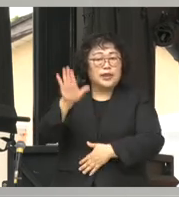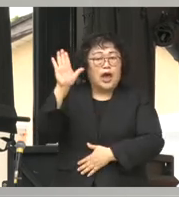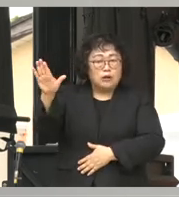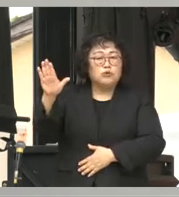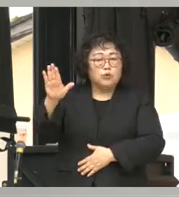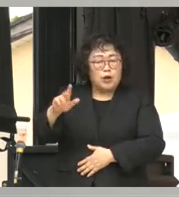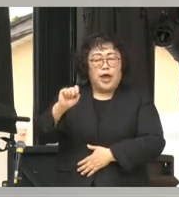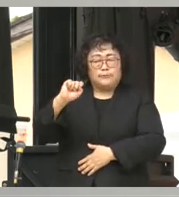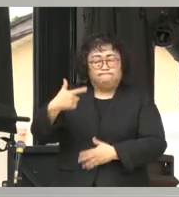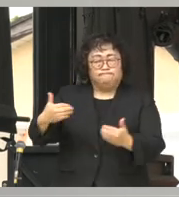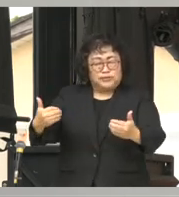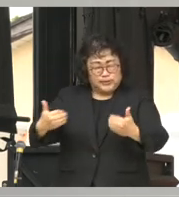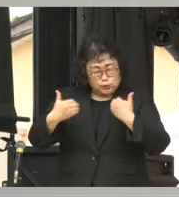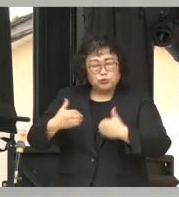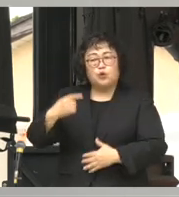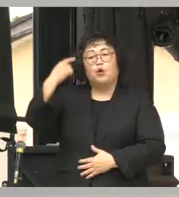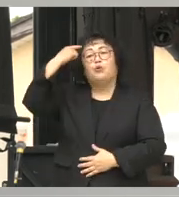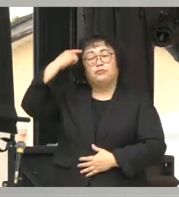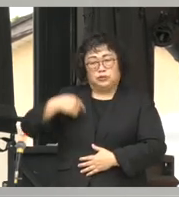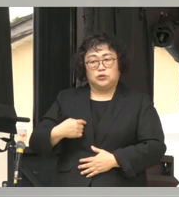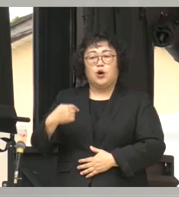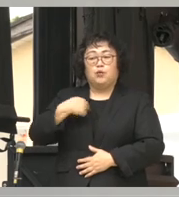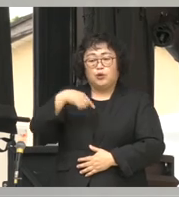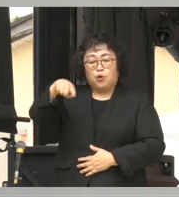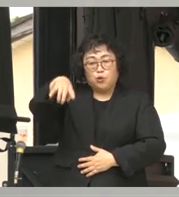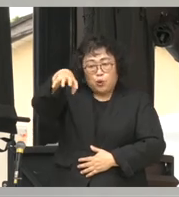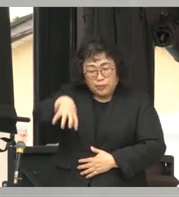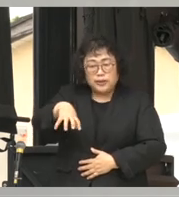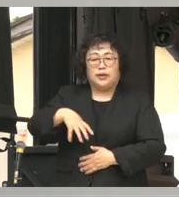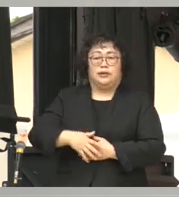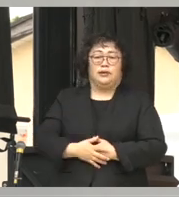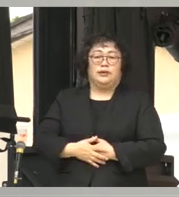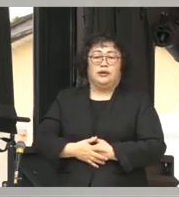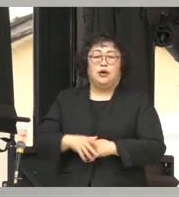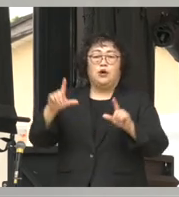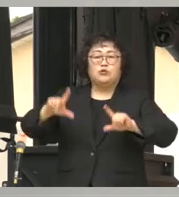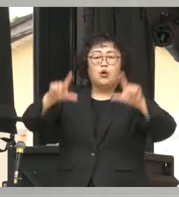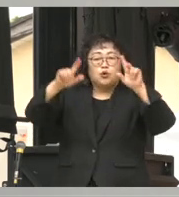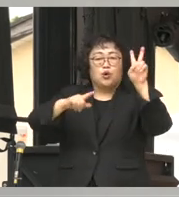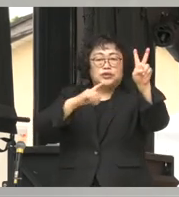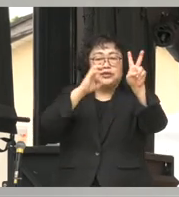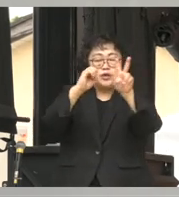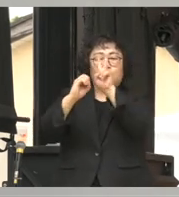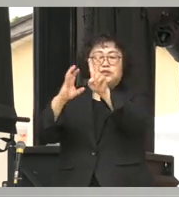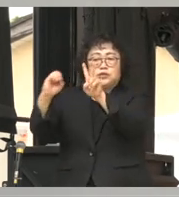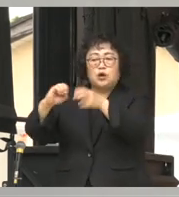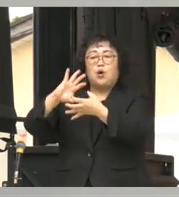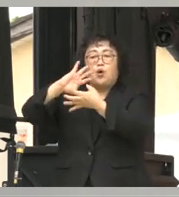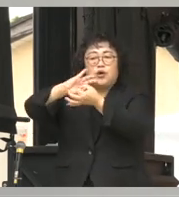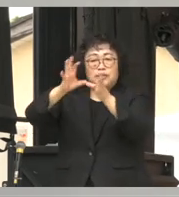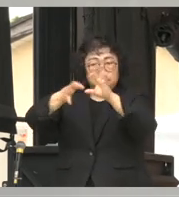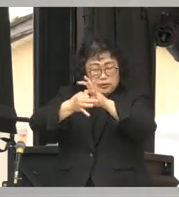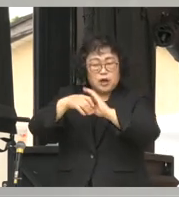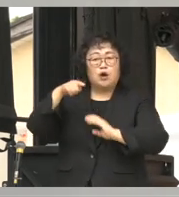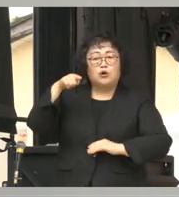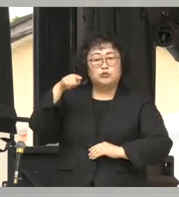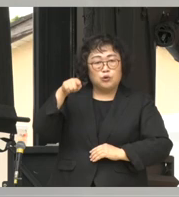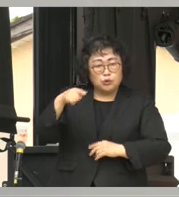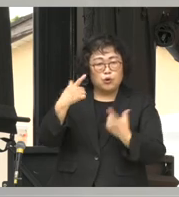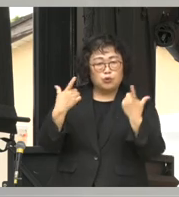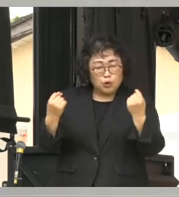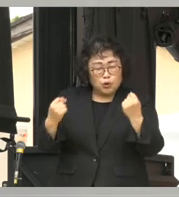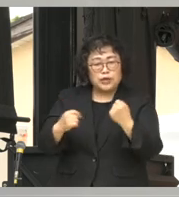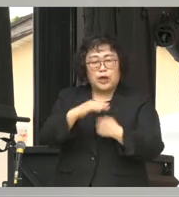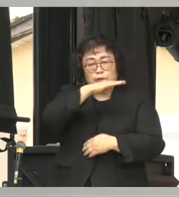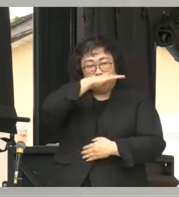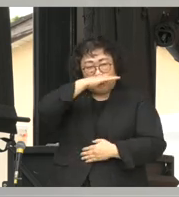必須であろうと思います。私はこの場で東京2020オリンピックがそのような素